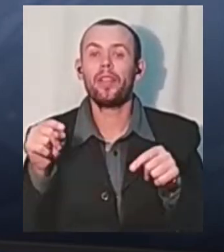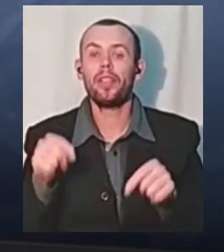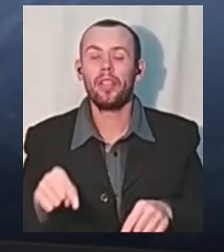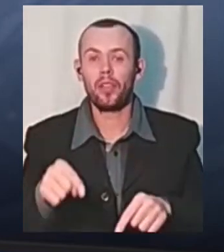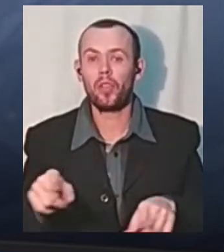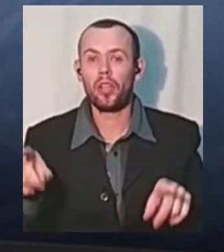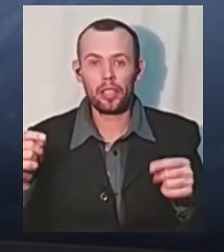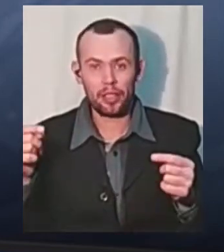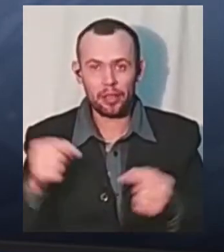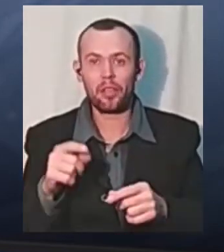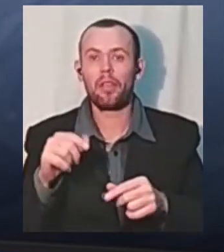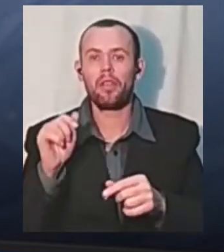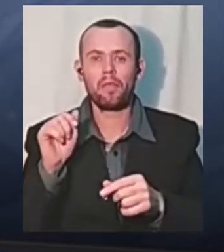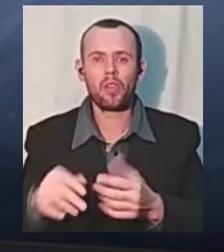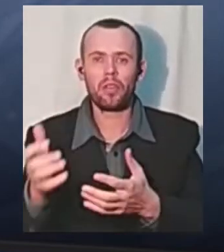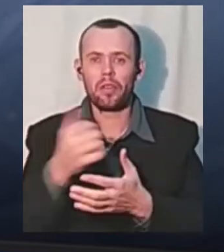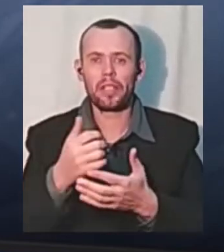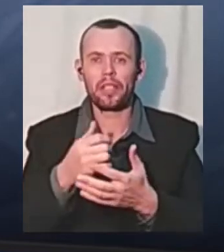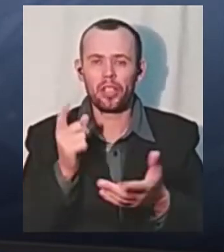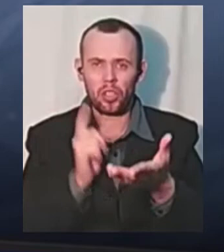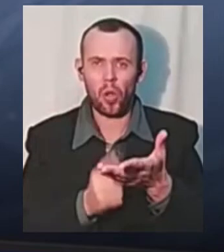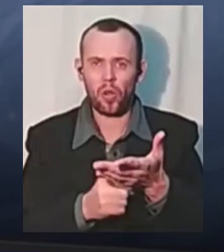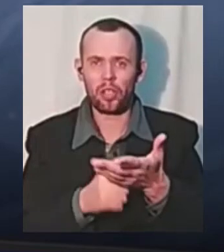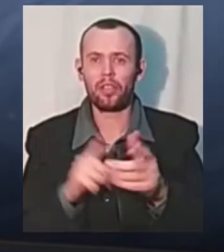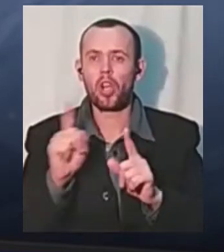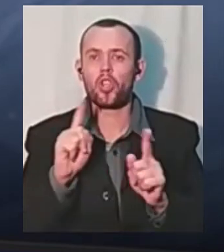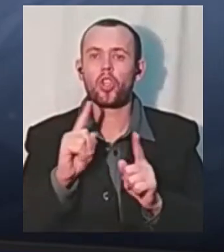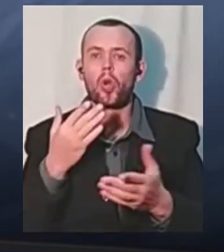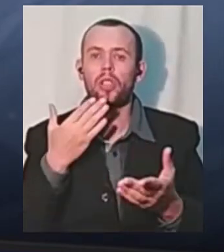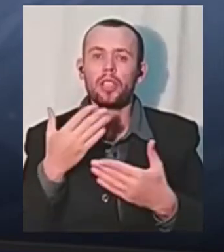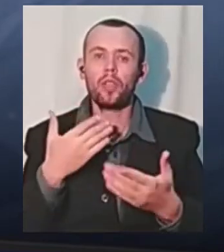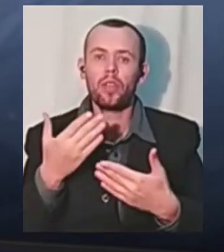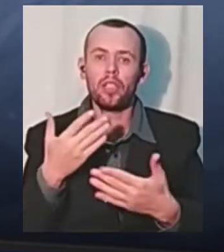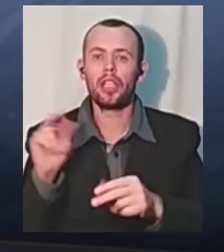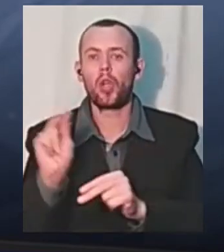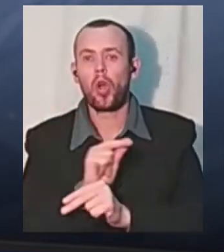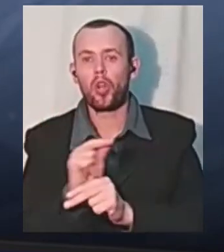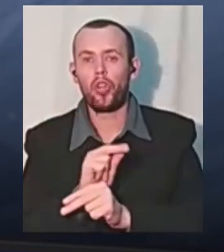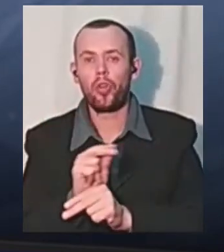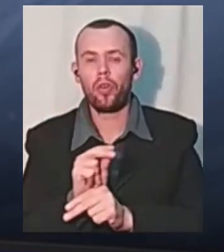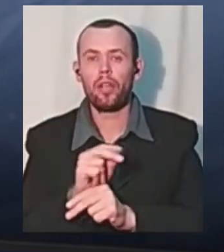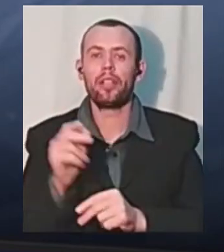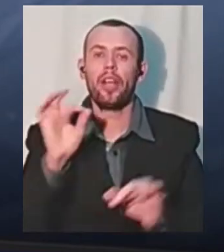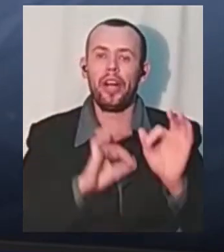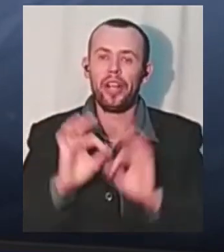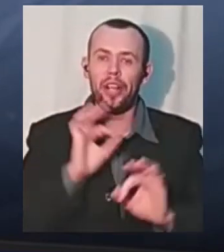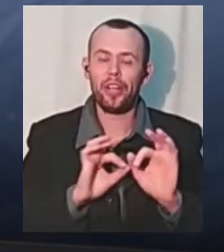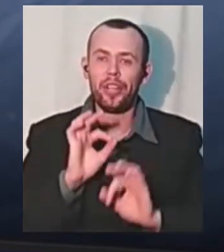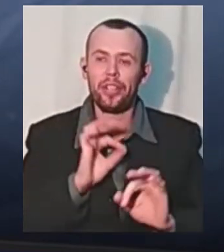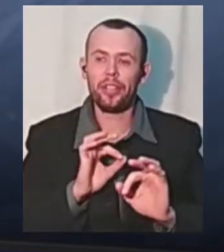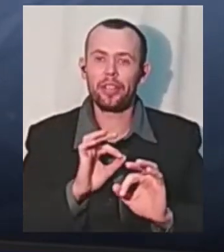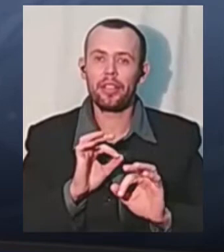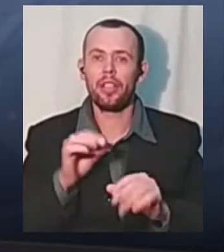можна збирати максимальну кількість доказів, що стосується лікування, ліків,